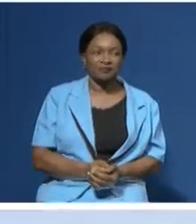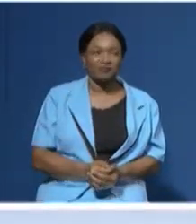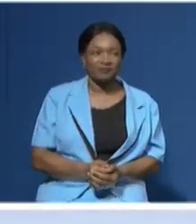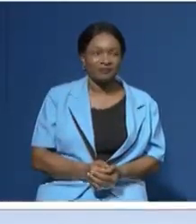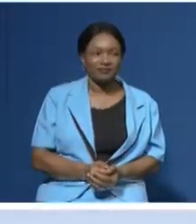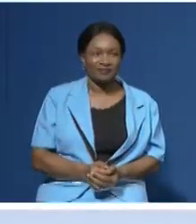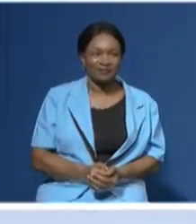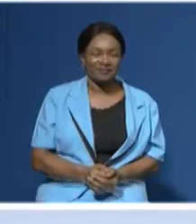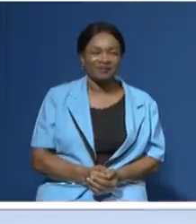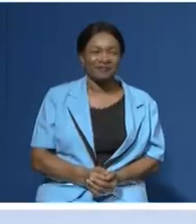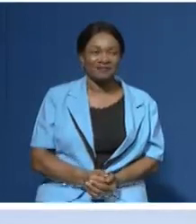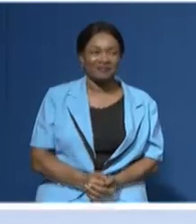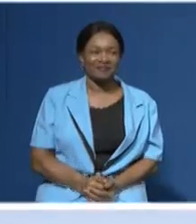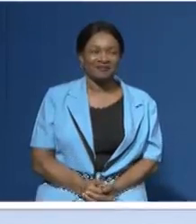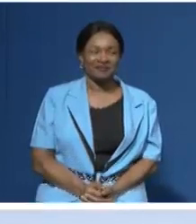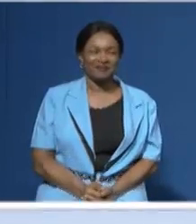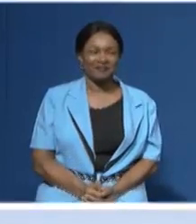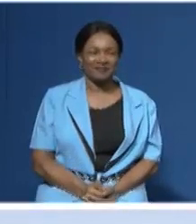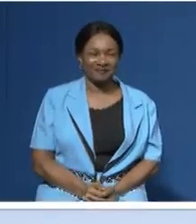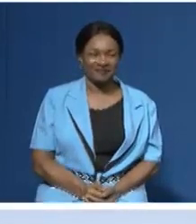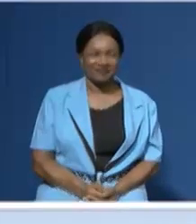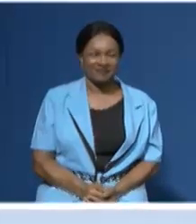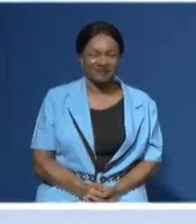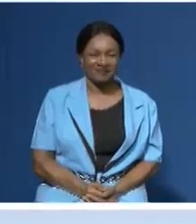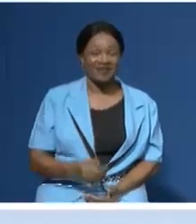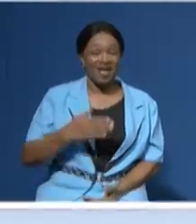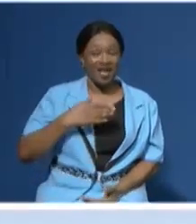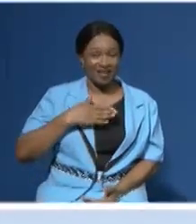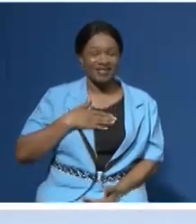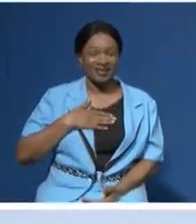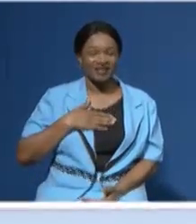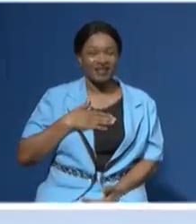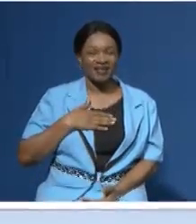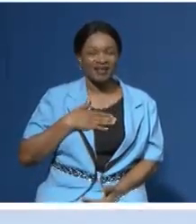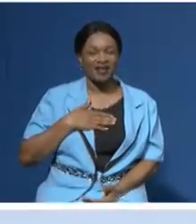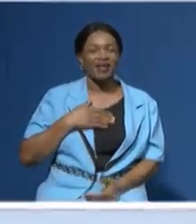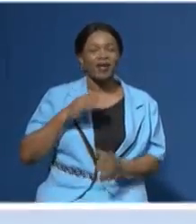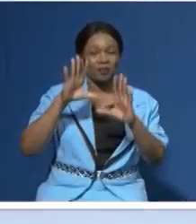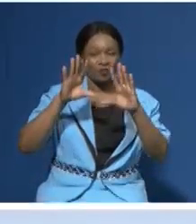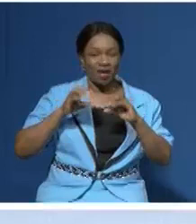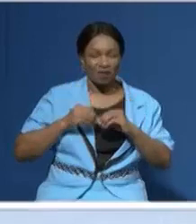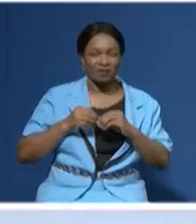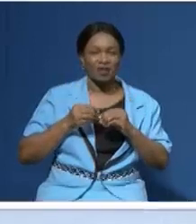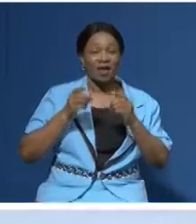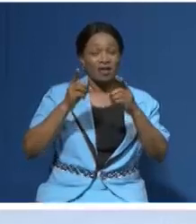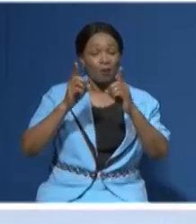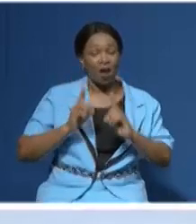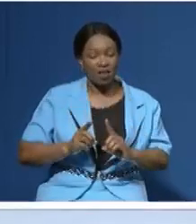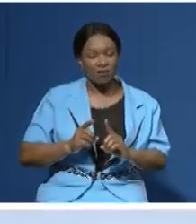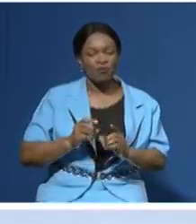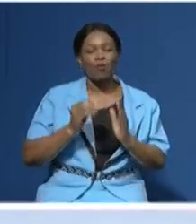Umeelewa? Nimeelewa. Asante sana John Vincent Mataka, mwalimu wa